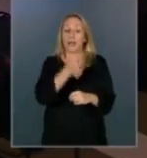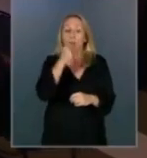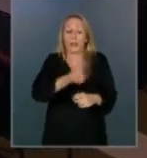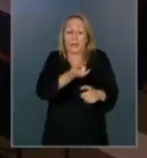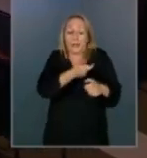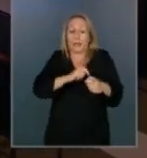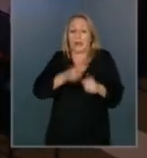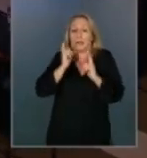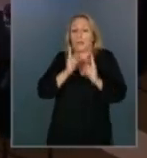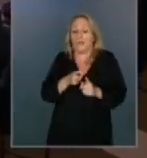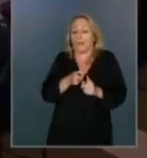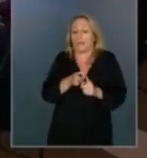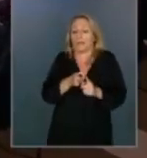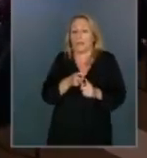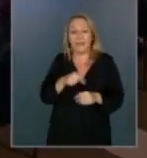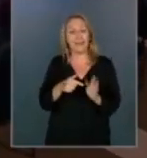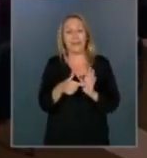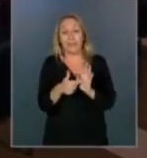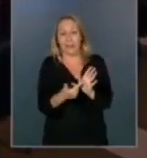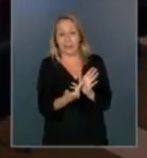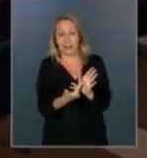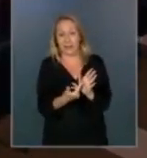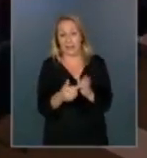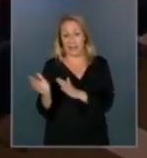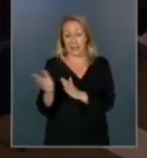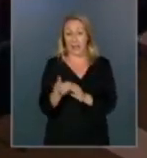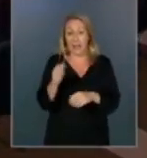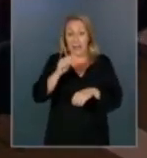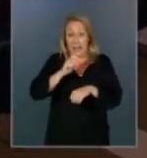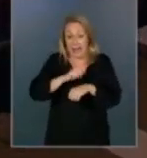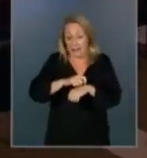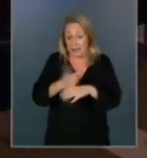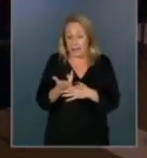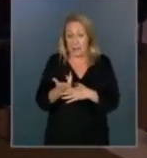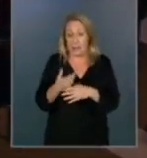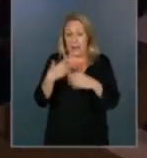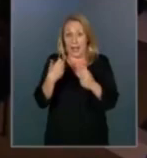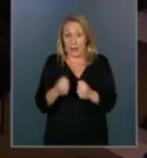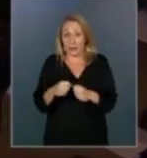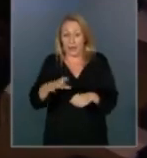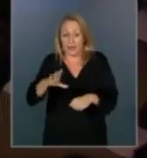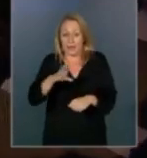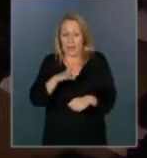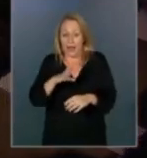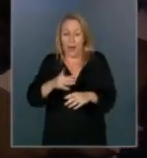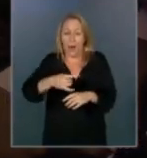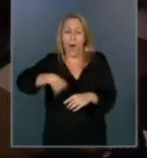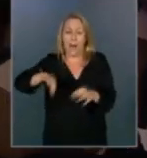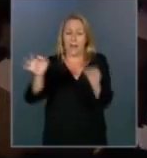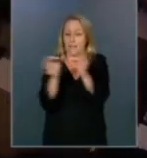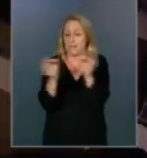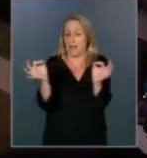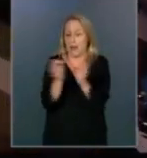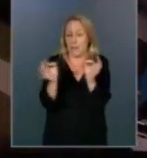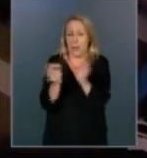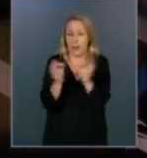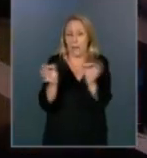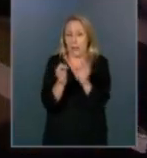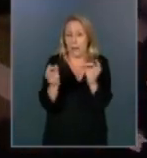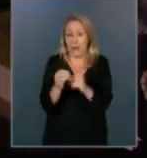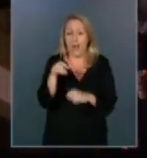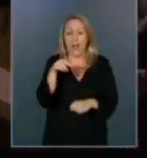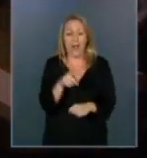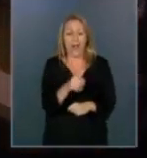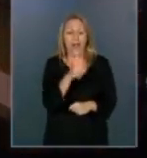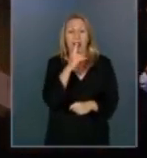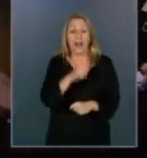είναι? Όταν την περίοδο όπου όλοι παίρνουν μέτρα, εσύ μιλάς διαρκώς